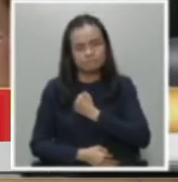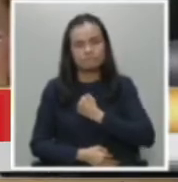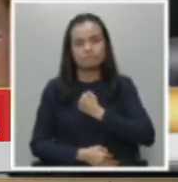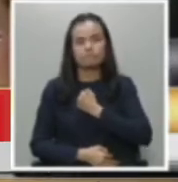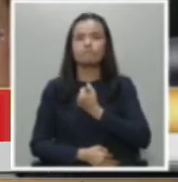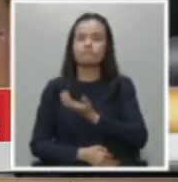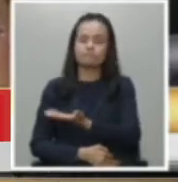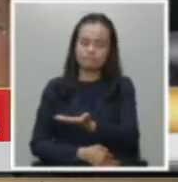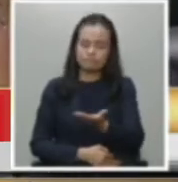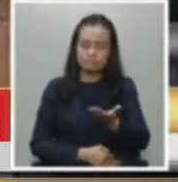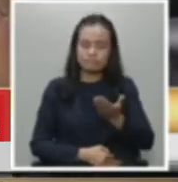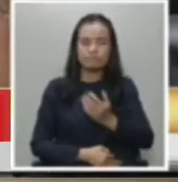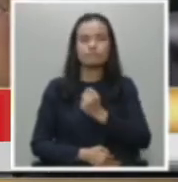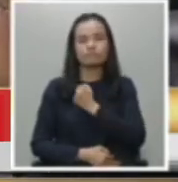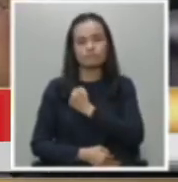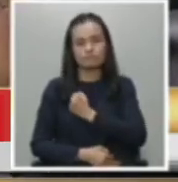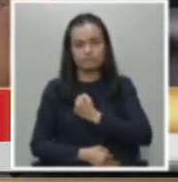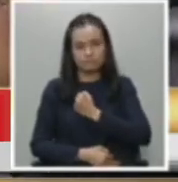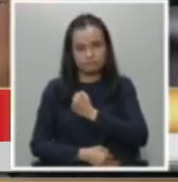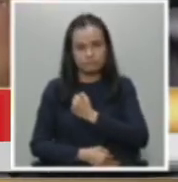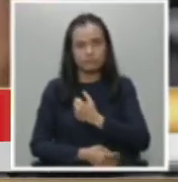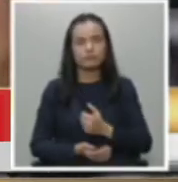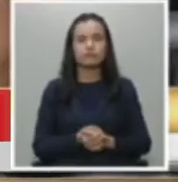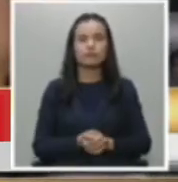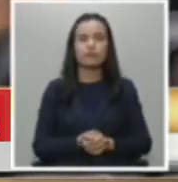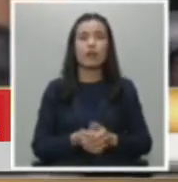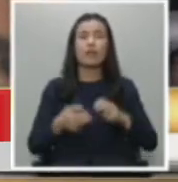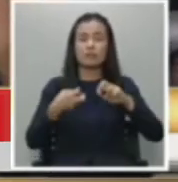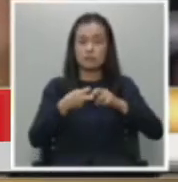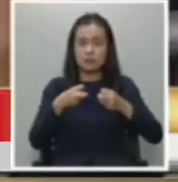ราเป็นอย่างยิ่งสิ่งที่เกิดขึ้นนั้น